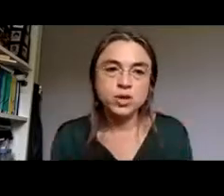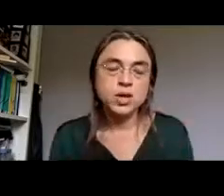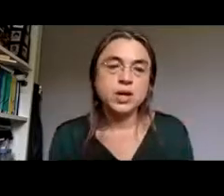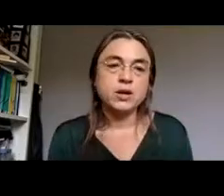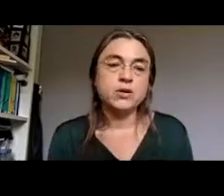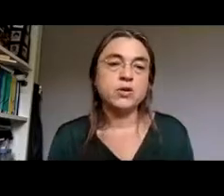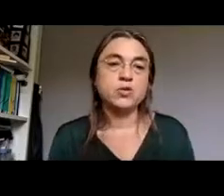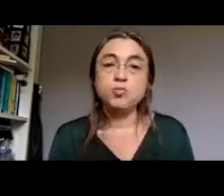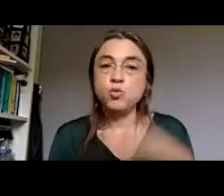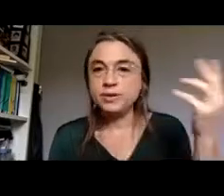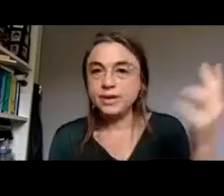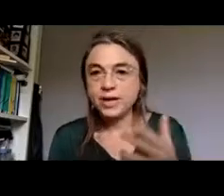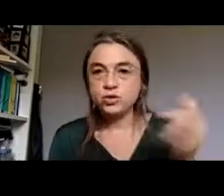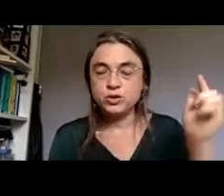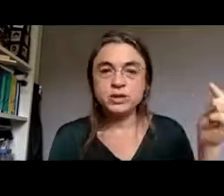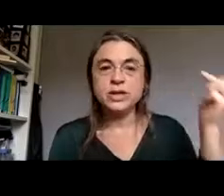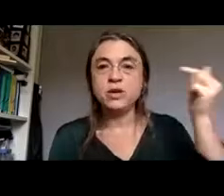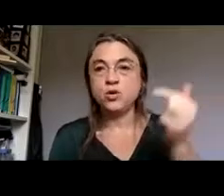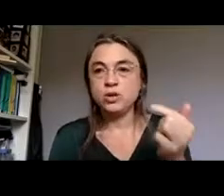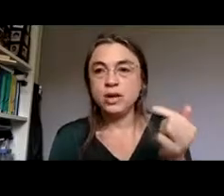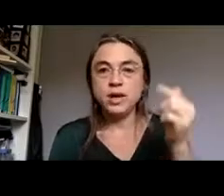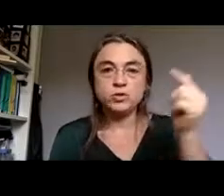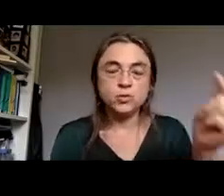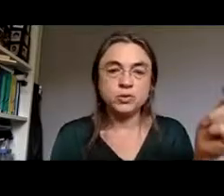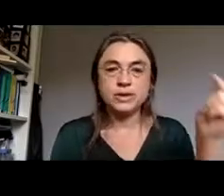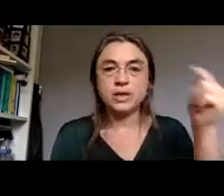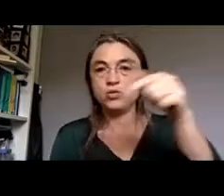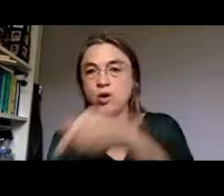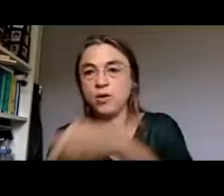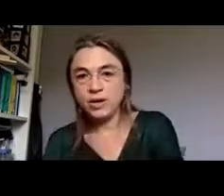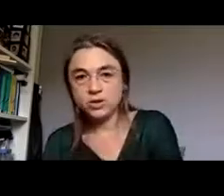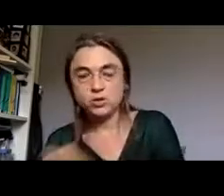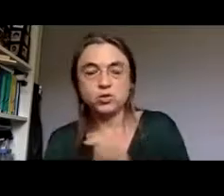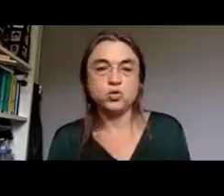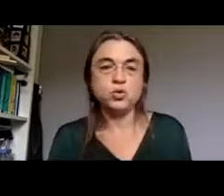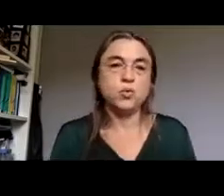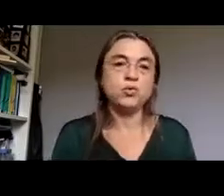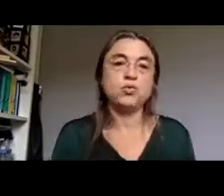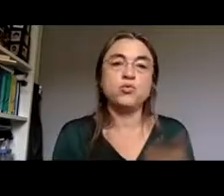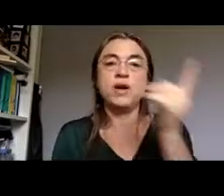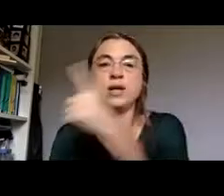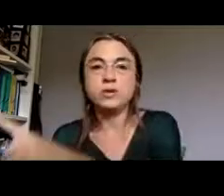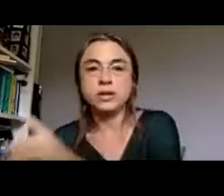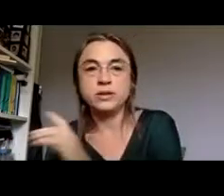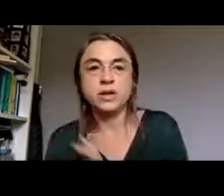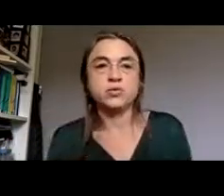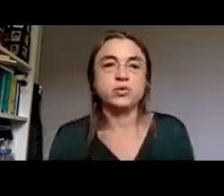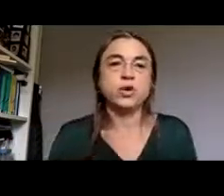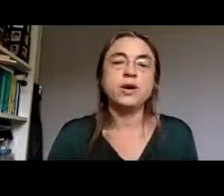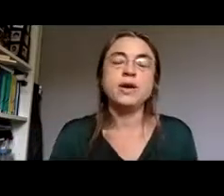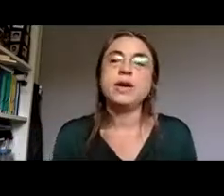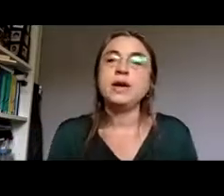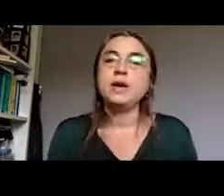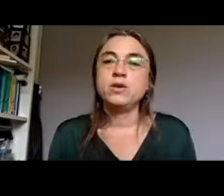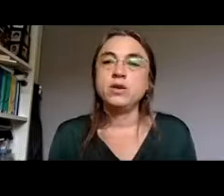d'annonce, de pointage, de guider le regard de mon interlocuteur vers ce que je lui montre ou vers un autre interlocuteur. Il va y avoir